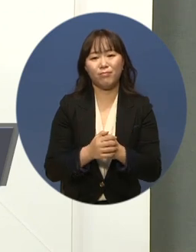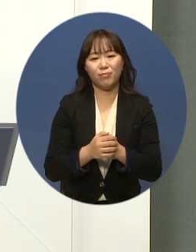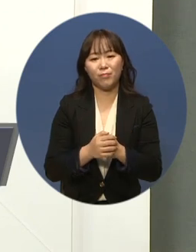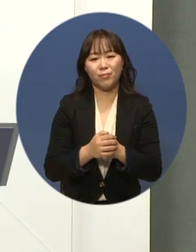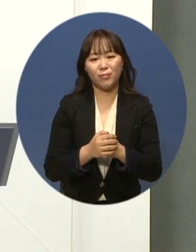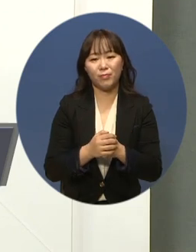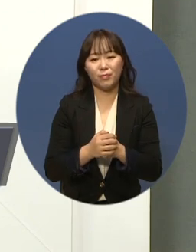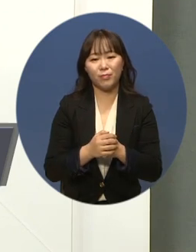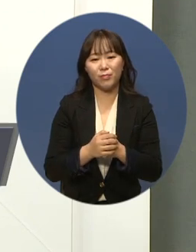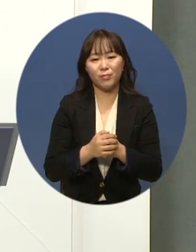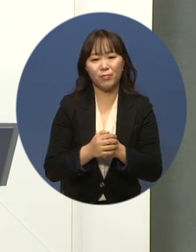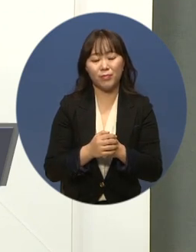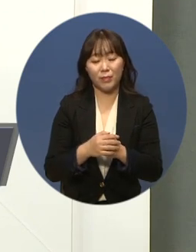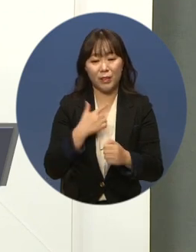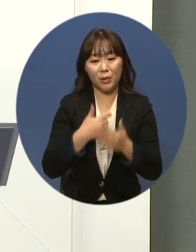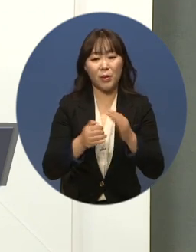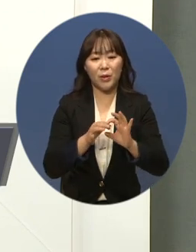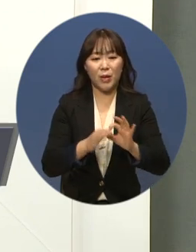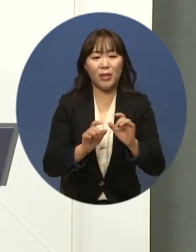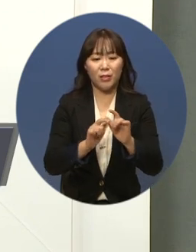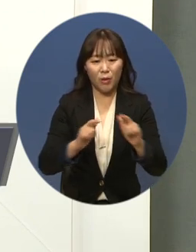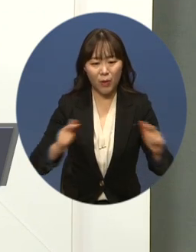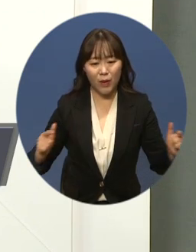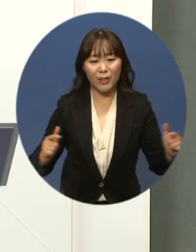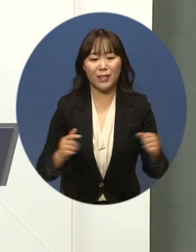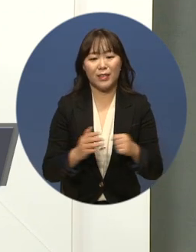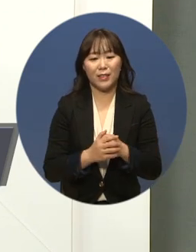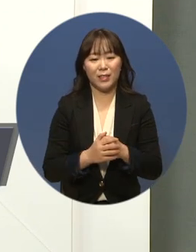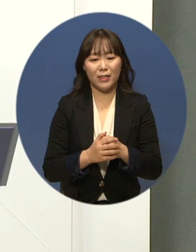어떤 체험을 통한 여러 가지의